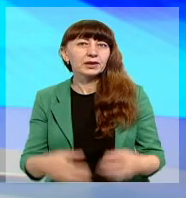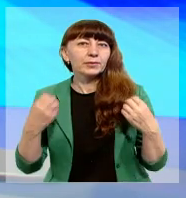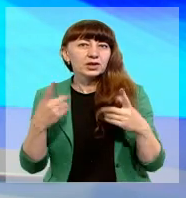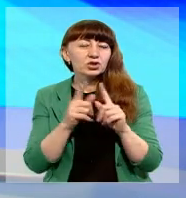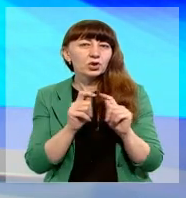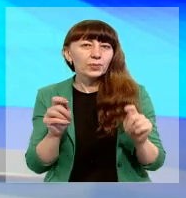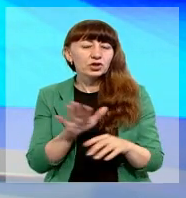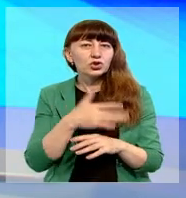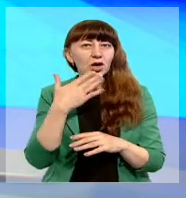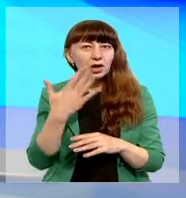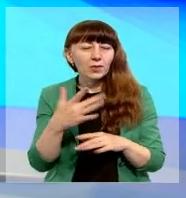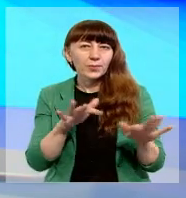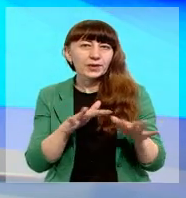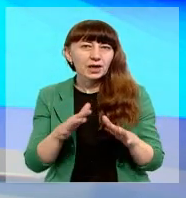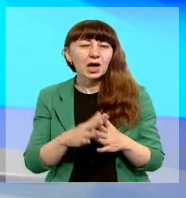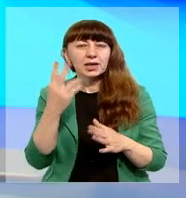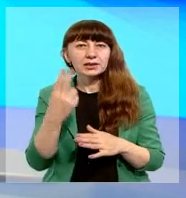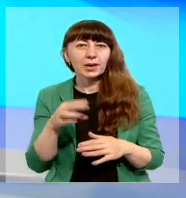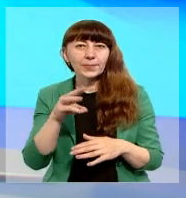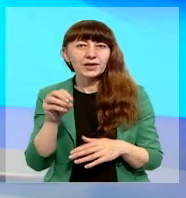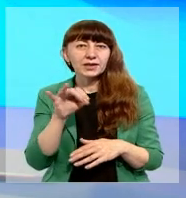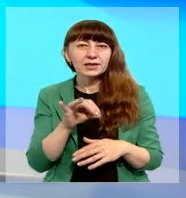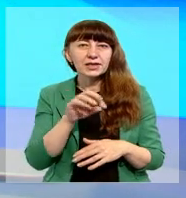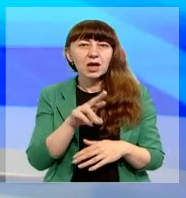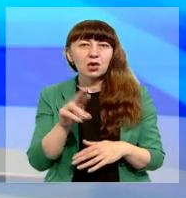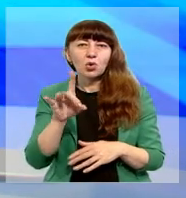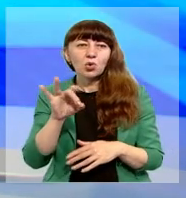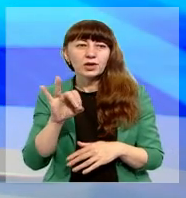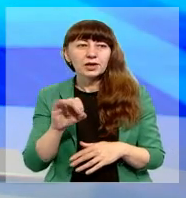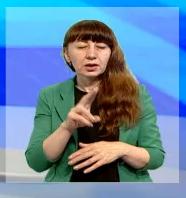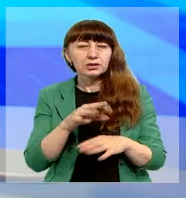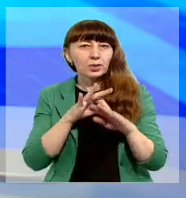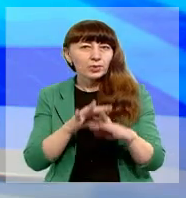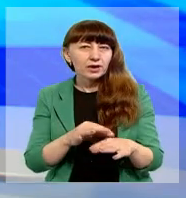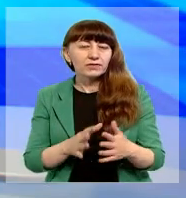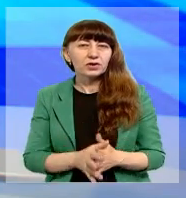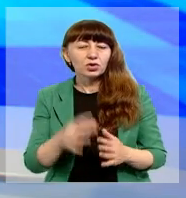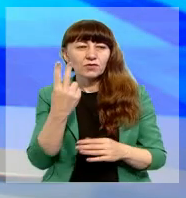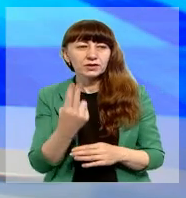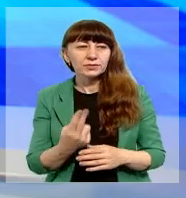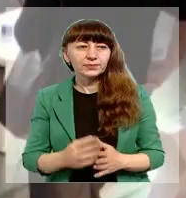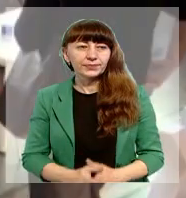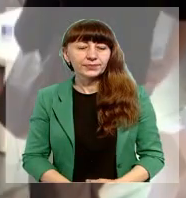Торжественное открытие международного мероприятия «Астана Медиа Уик» состоялось в здании «Казмедиа Орталыгы» в Астане.